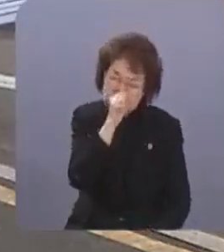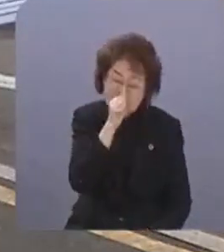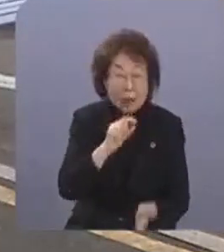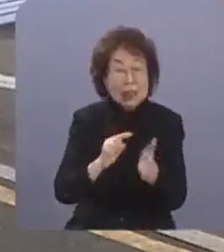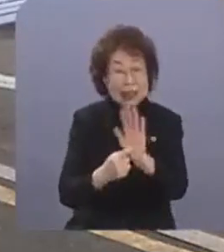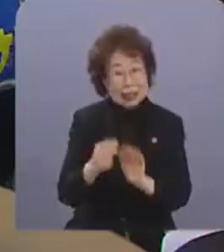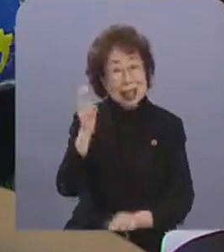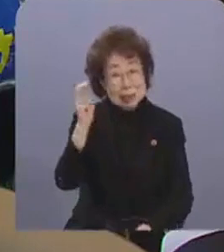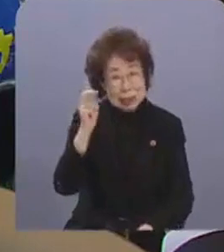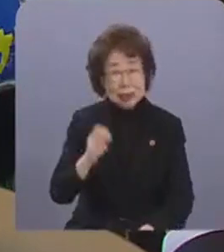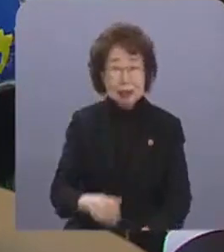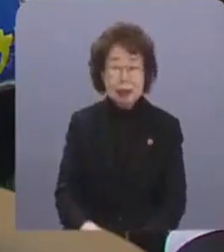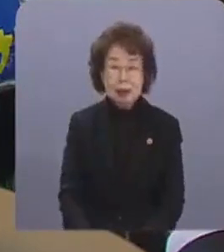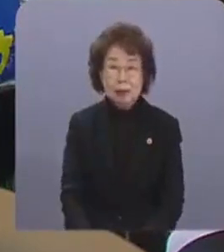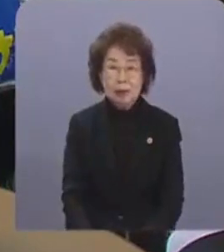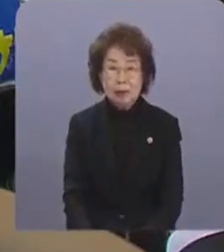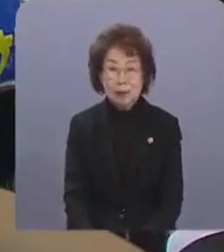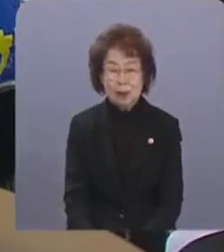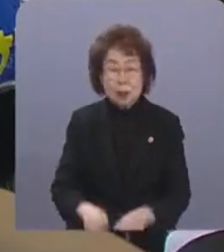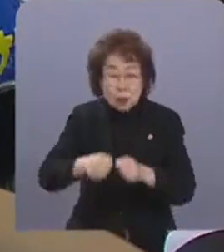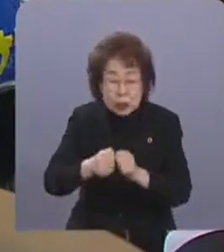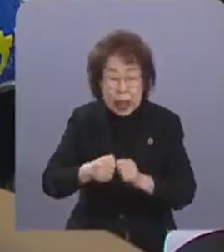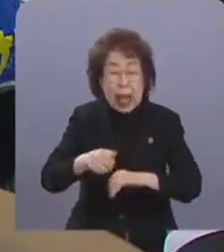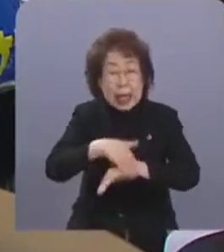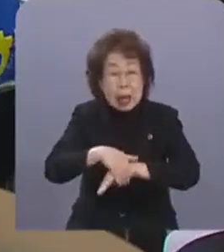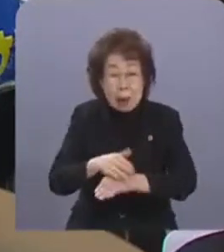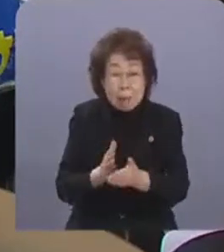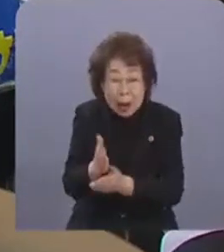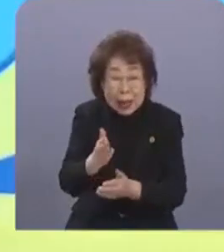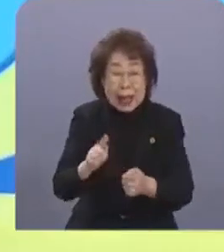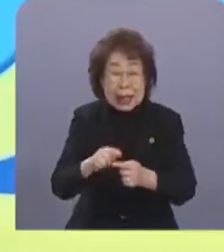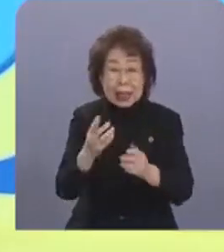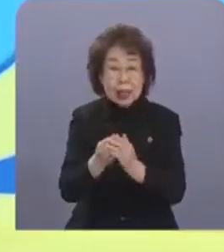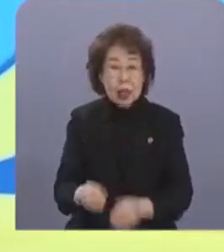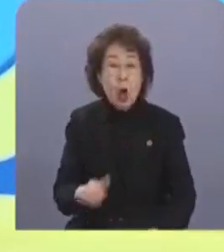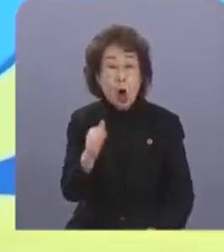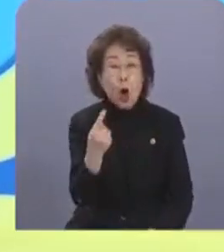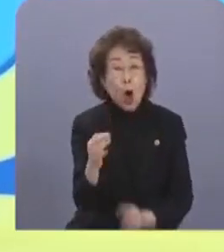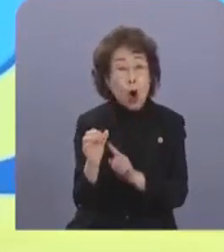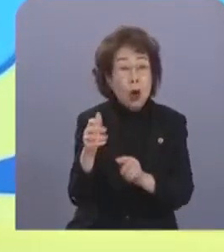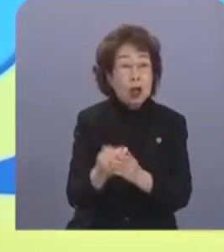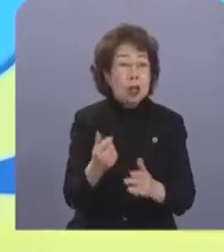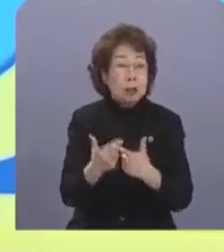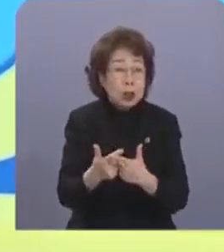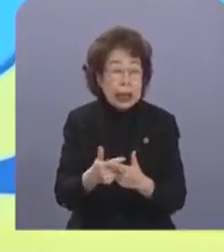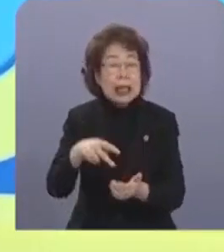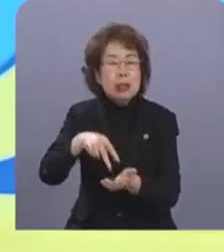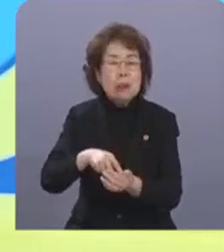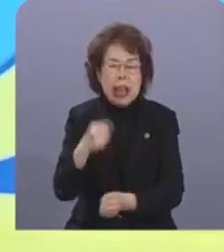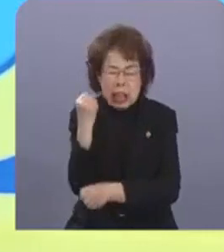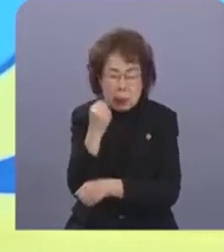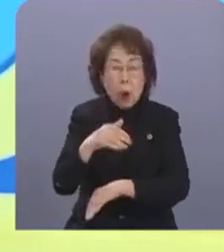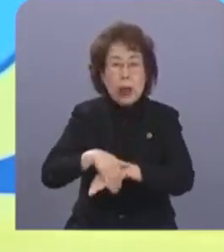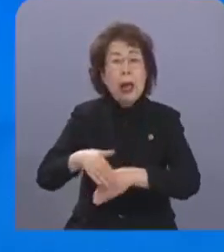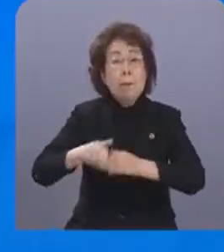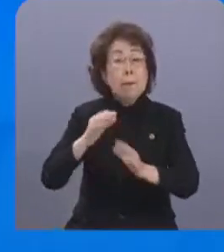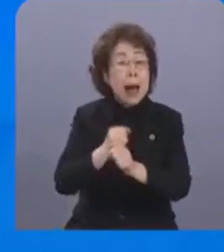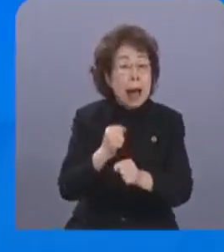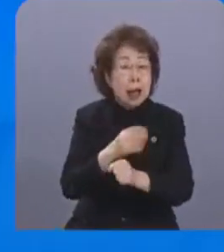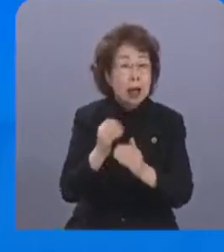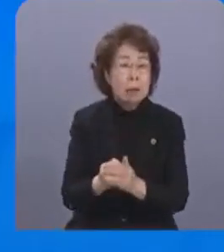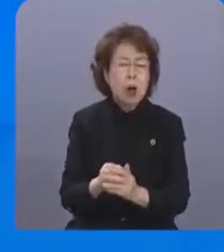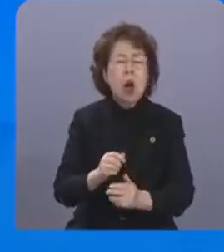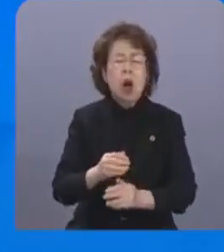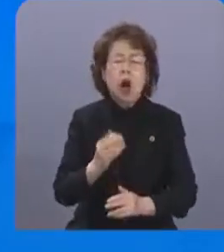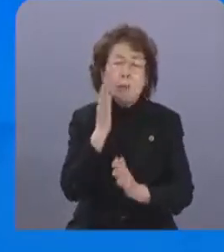있을 것이라고 생각합니다. 구체적인 개발 방향에 대해서는 홍순원 후보는 부산시 차원의 기본 계획을 수립해